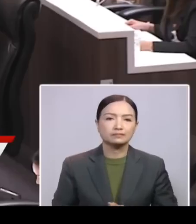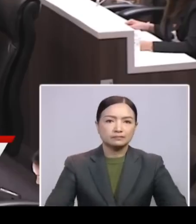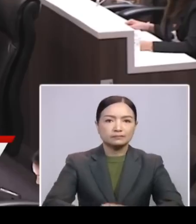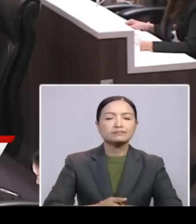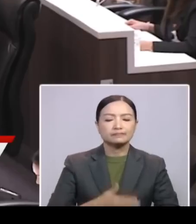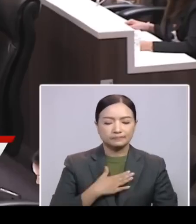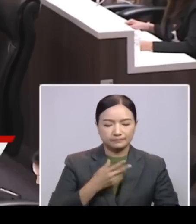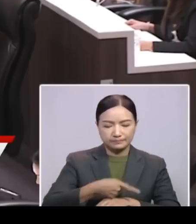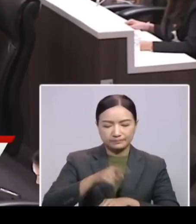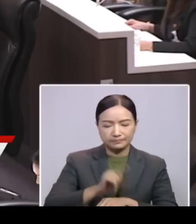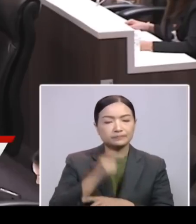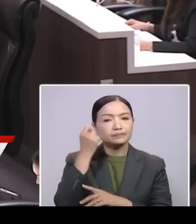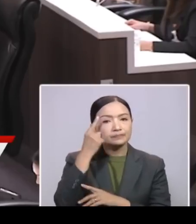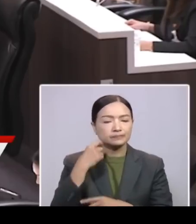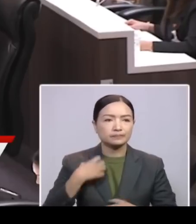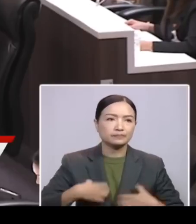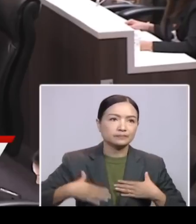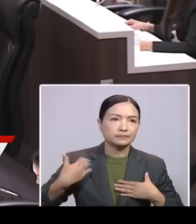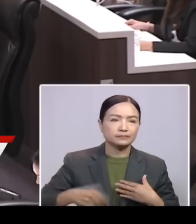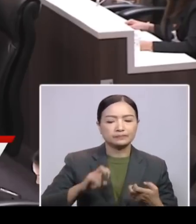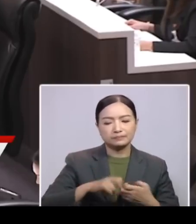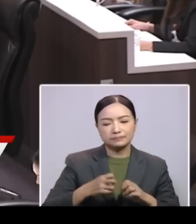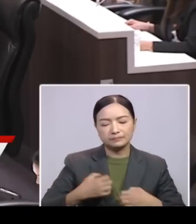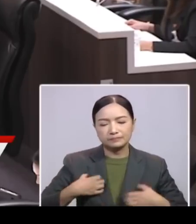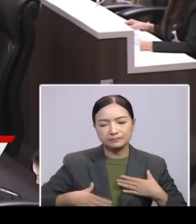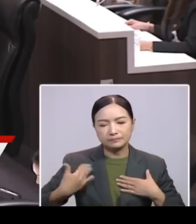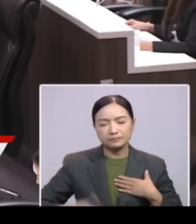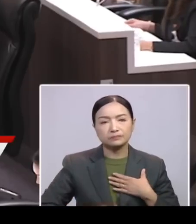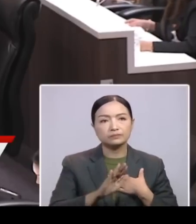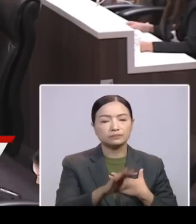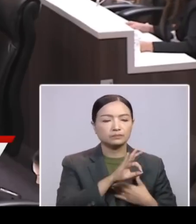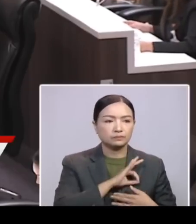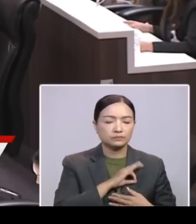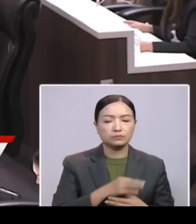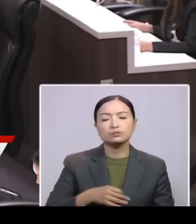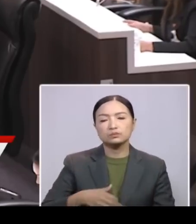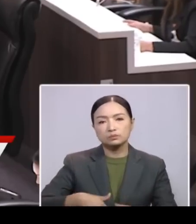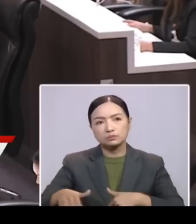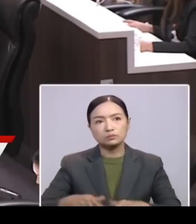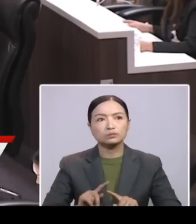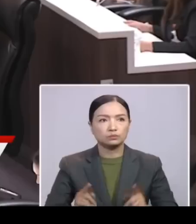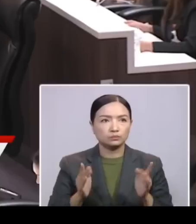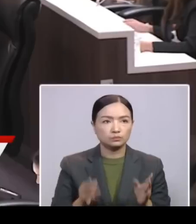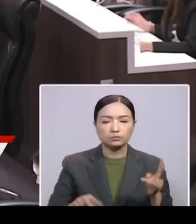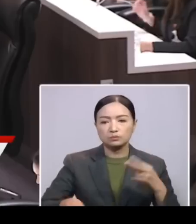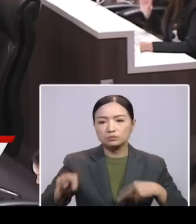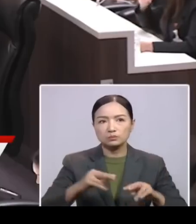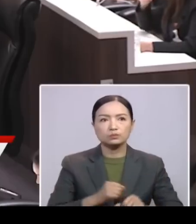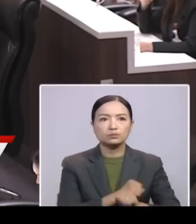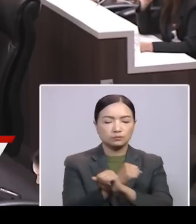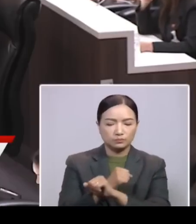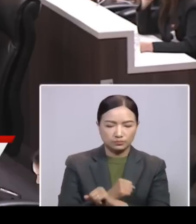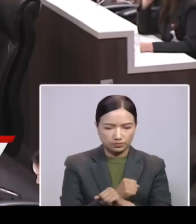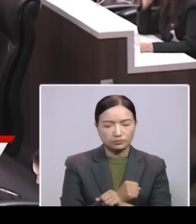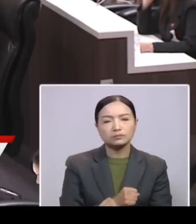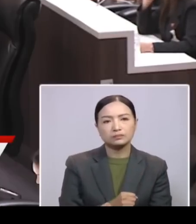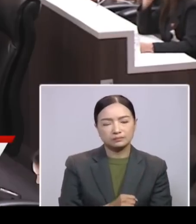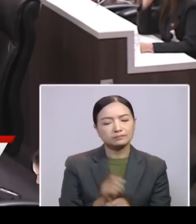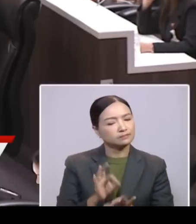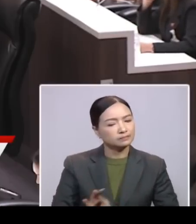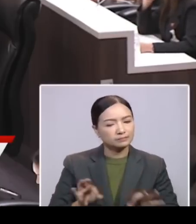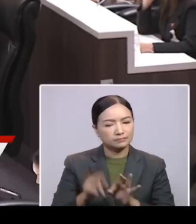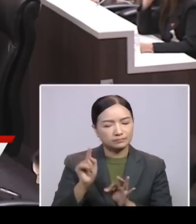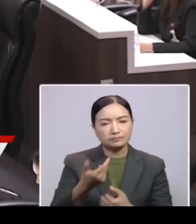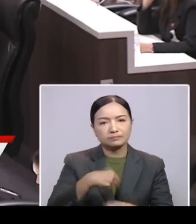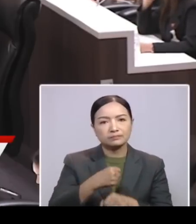ข้าใจถึงปัญหาความเดือดร้อนของสมาชิกและประชาชนแต่ผู้ที่ทำหน้าที่รักษาความปลอดภัยก็มีความจำเป็นที่จะต้องปฏิบัติหน้าที่ค่ะจ